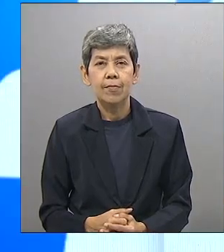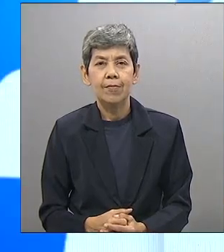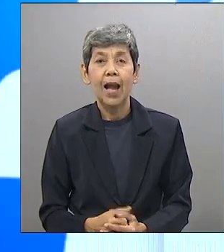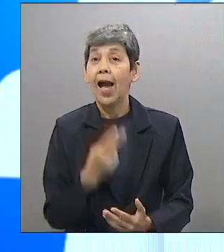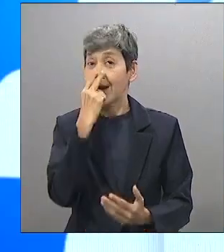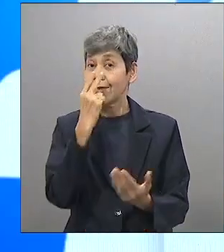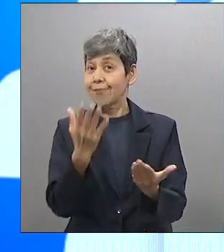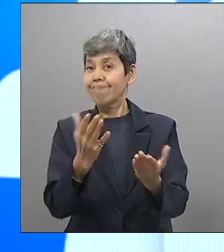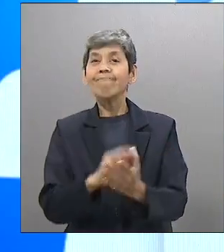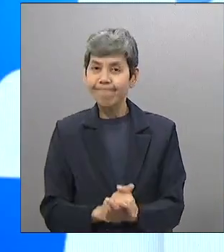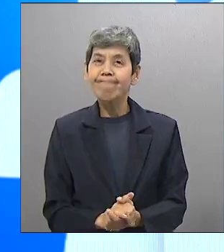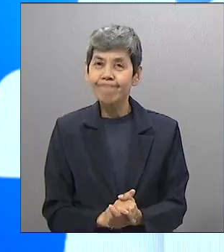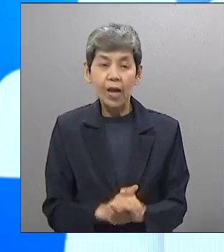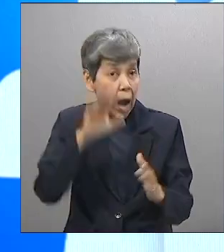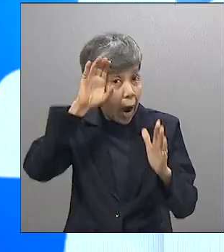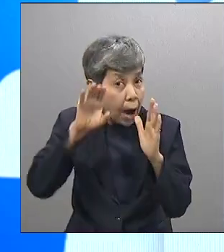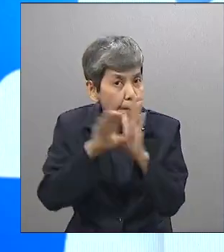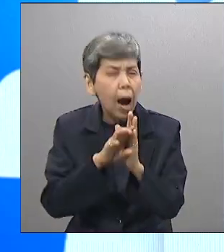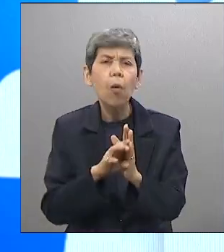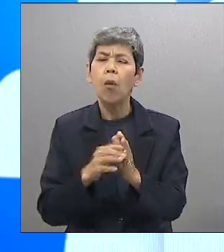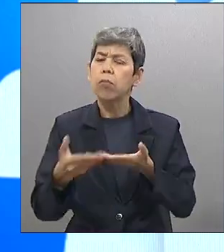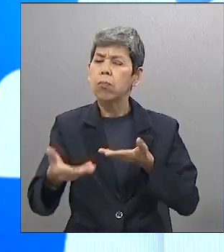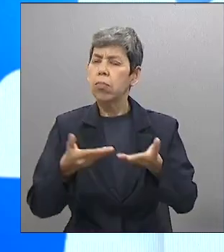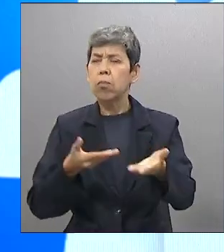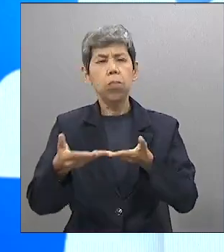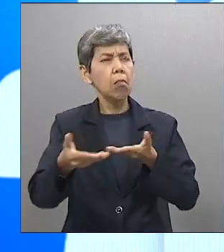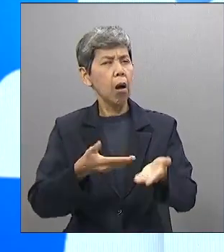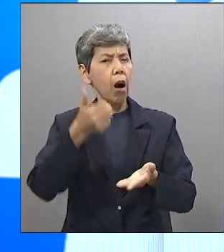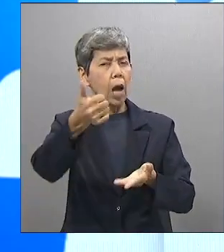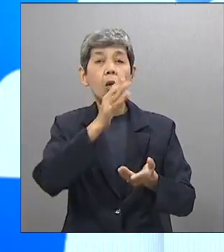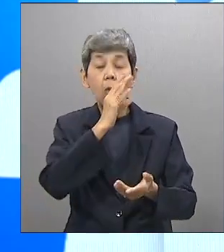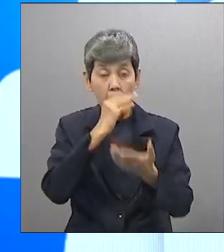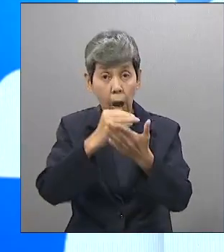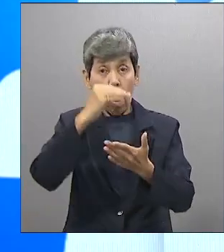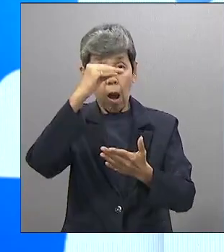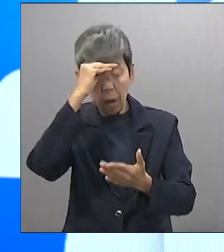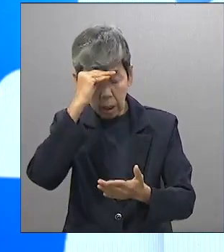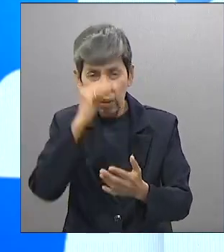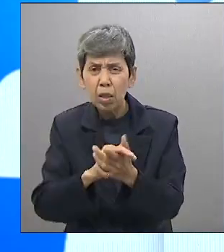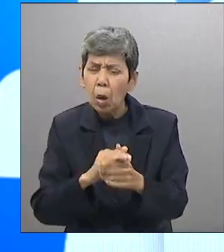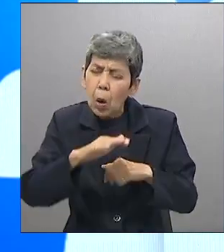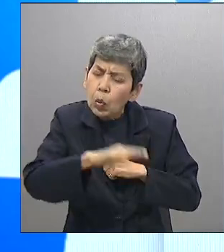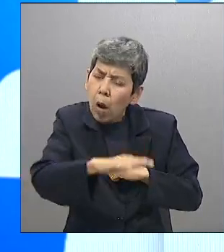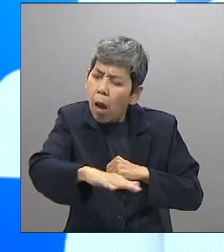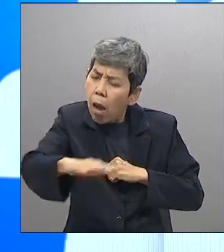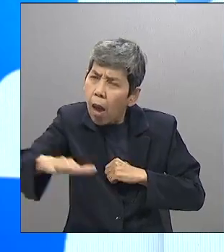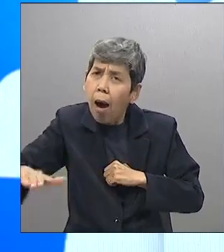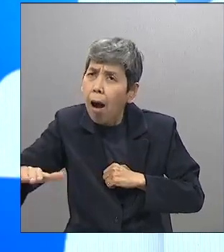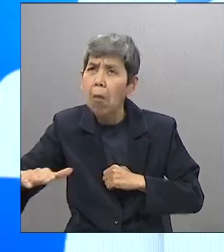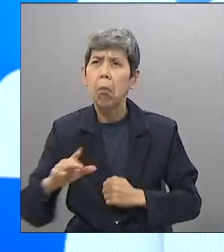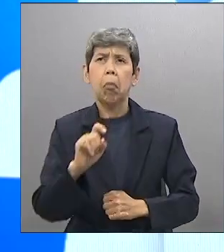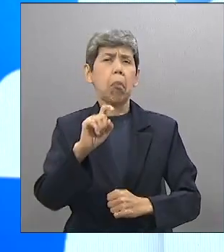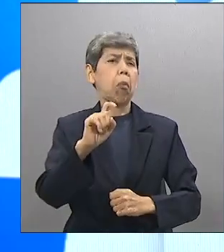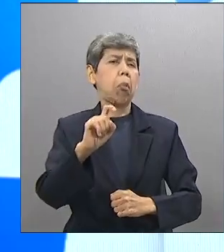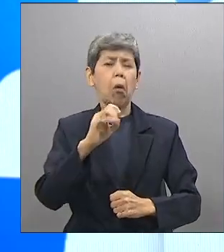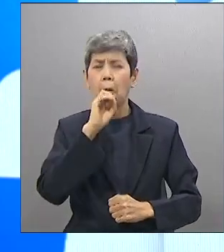เห็ไคะคุณผชมภาพหนึ่ ภาสามารที่จะซ้อความหมายได้ถ้หากวาน้น้อง Thyra ยิ ที่เป็นเด็กตว เจาละค่ะยั ไม่สามา